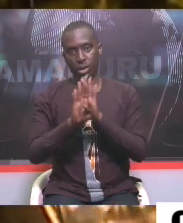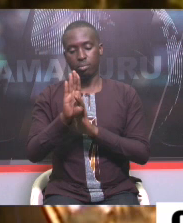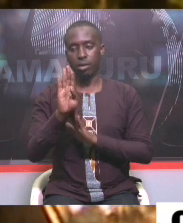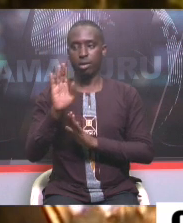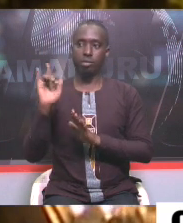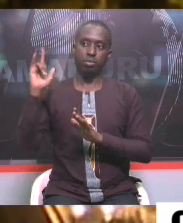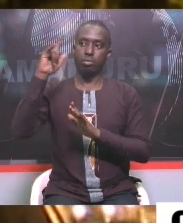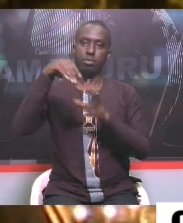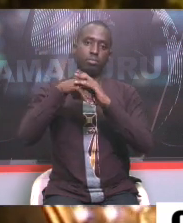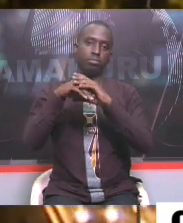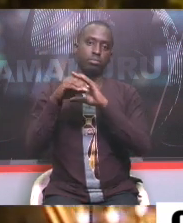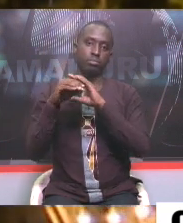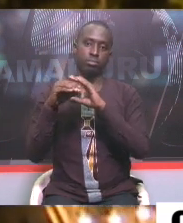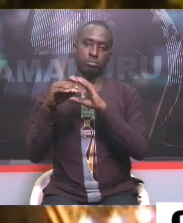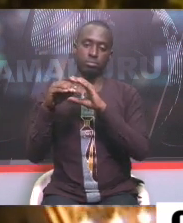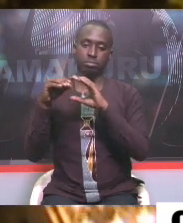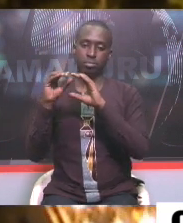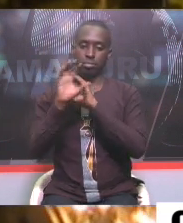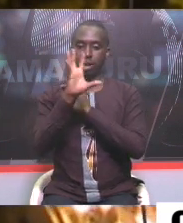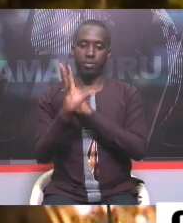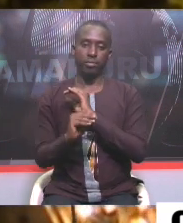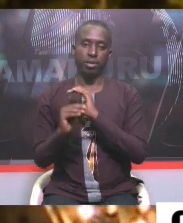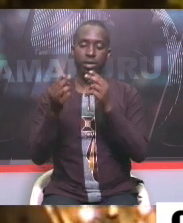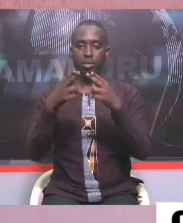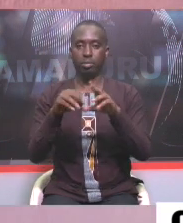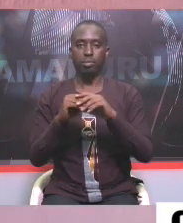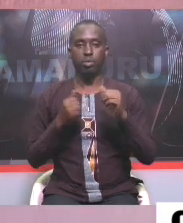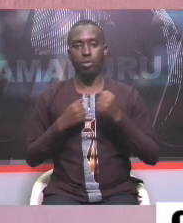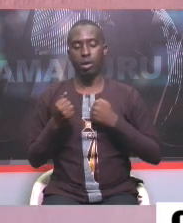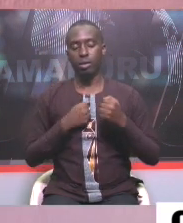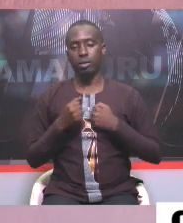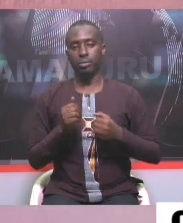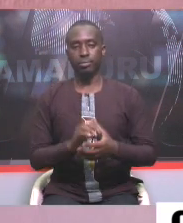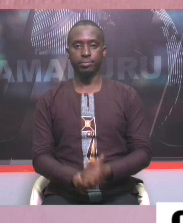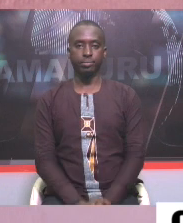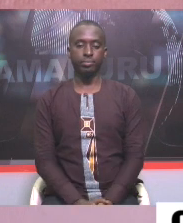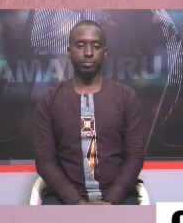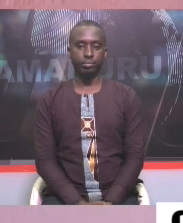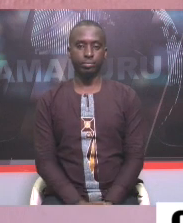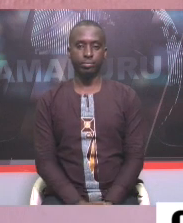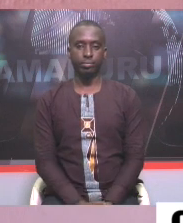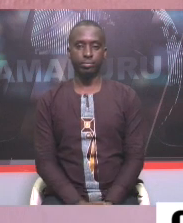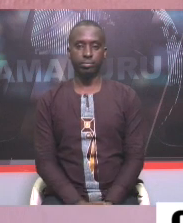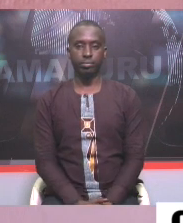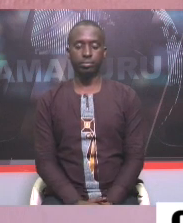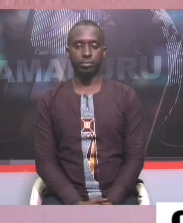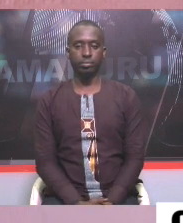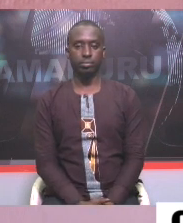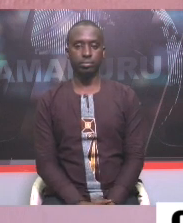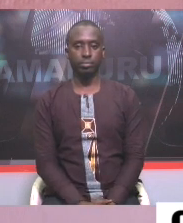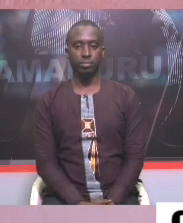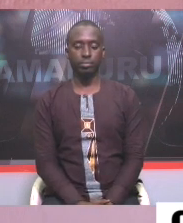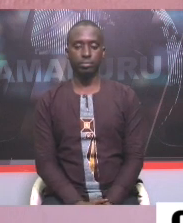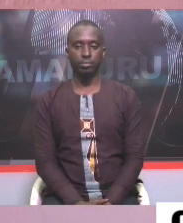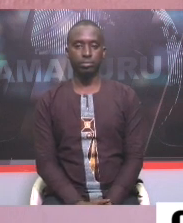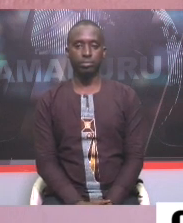bwo mu kirere ku mugabane wa Afurika iri kubera mu Rwanda. The COVID pandemic severely affected